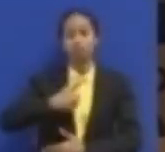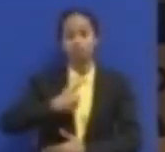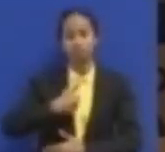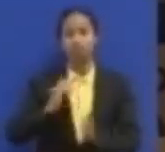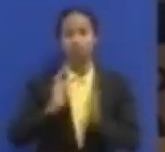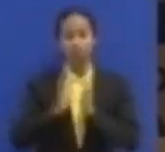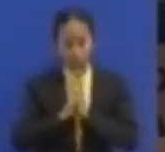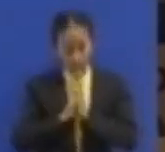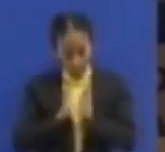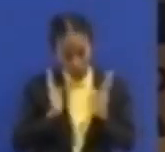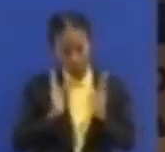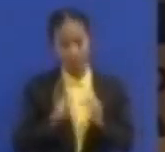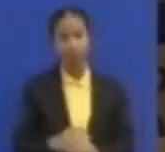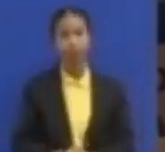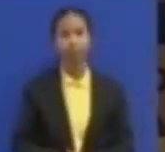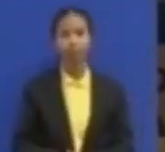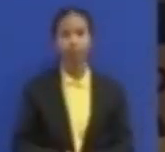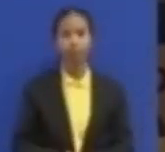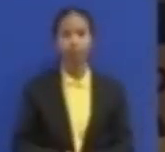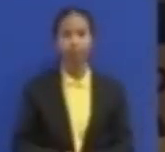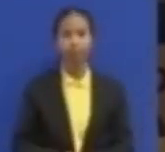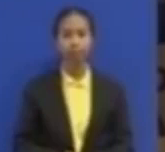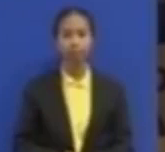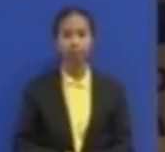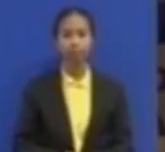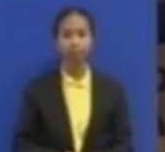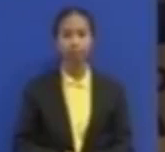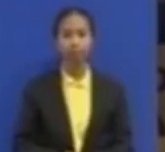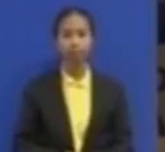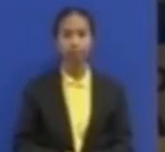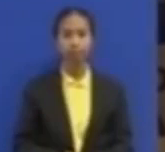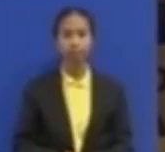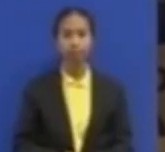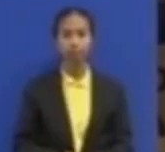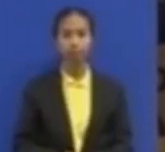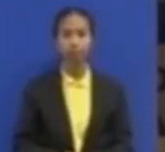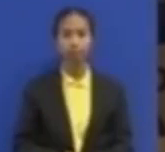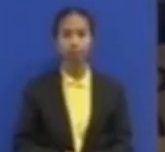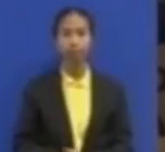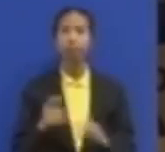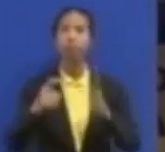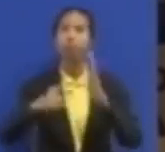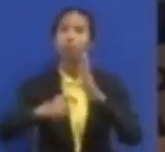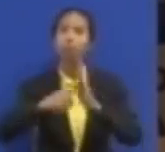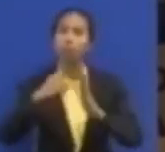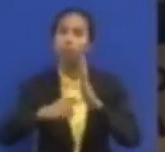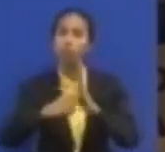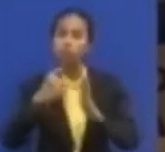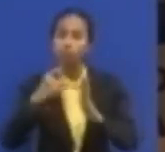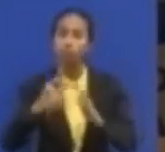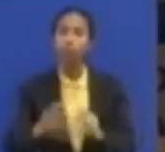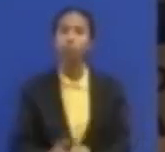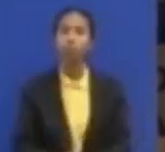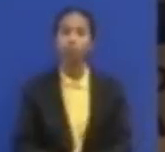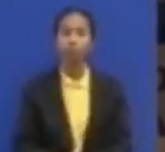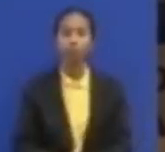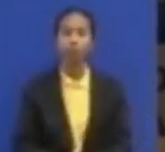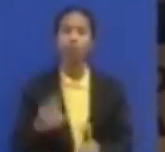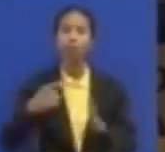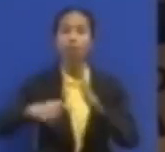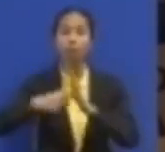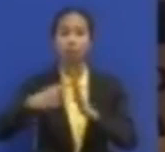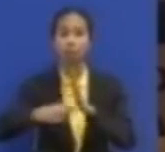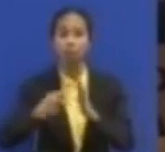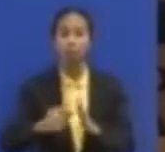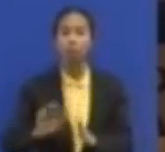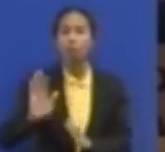ครับเหตุผล ่ายที่ขอ